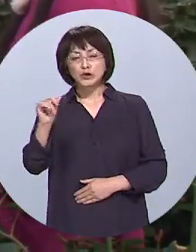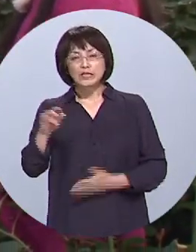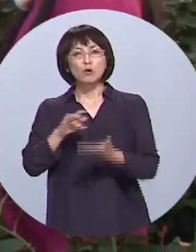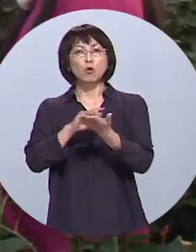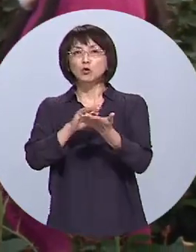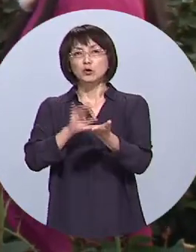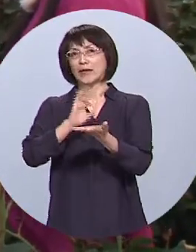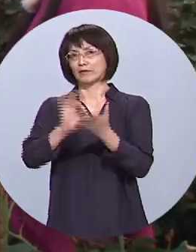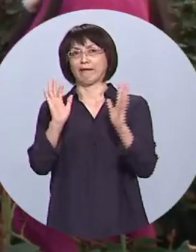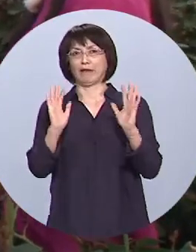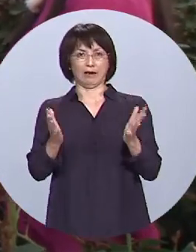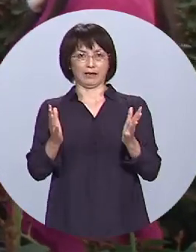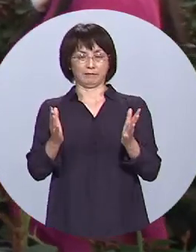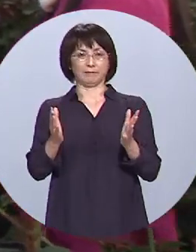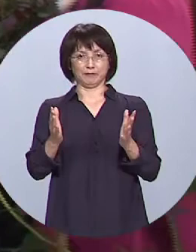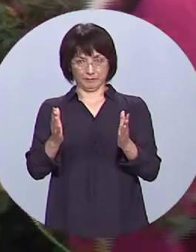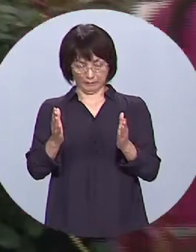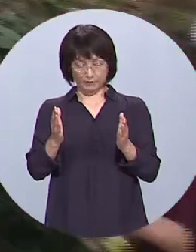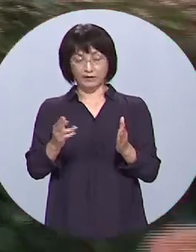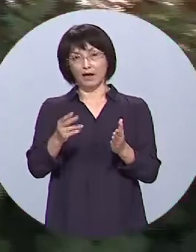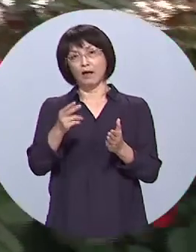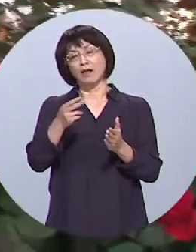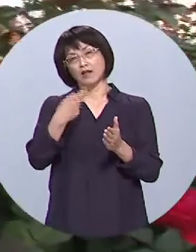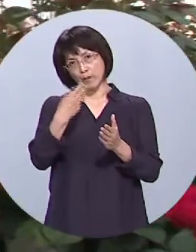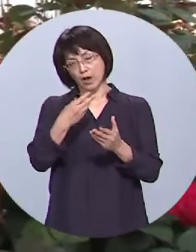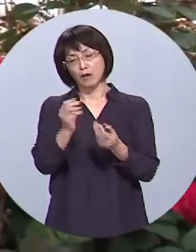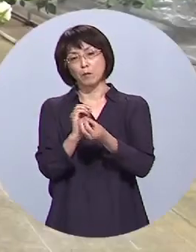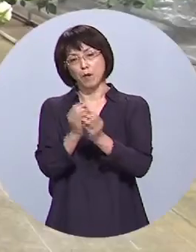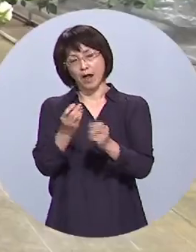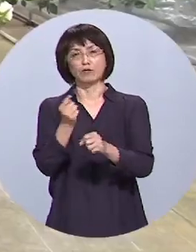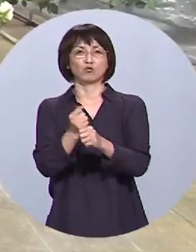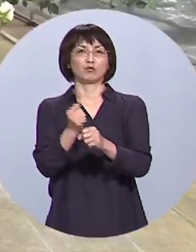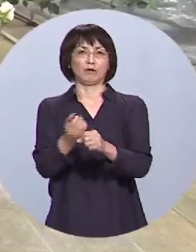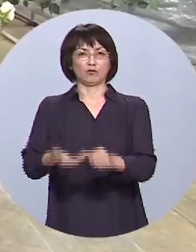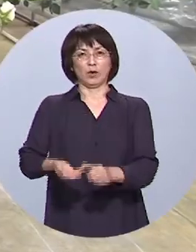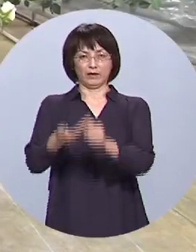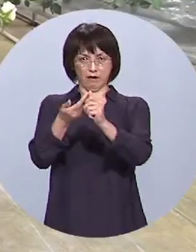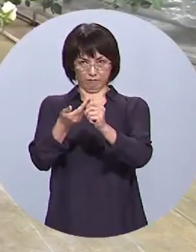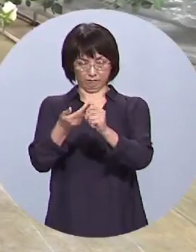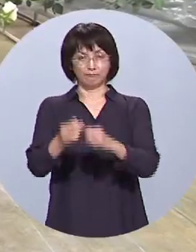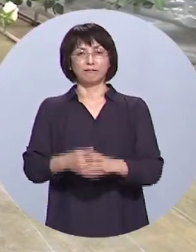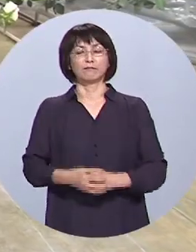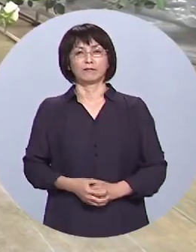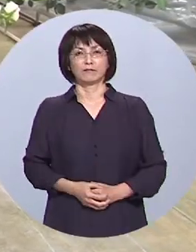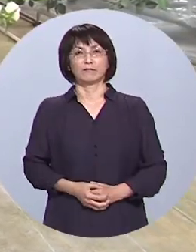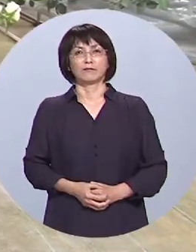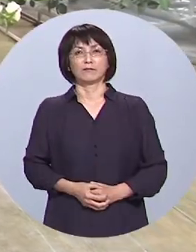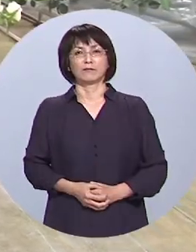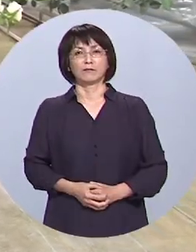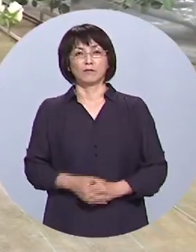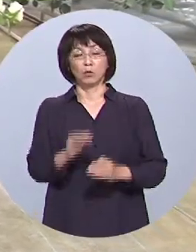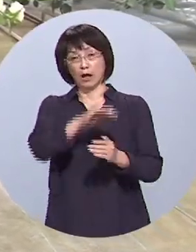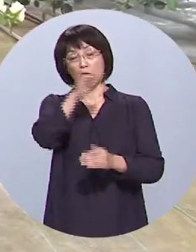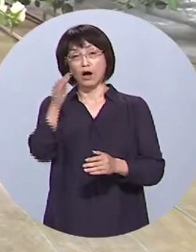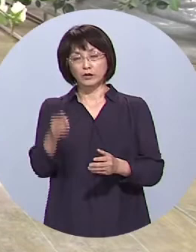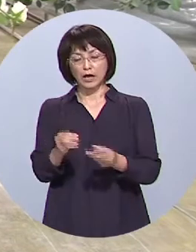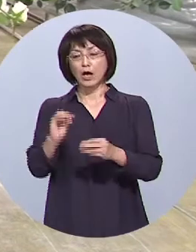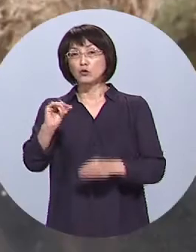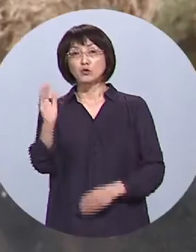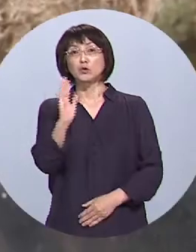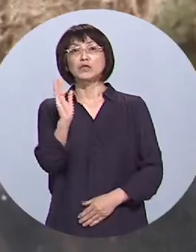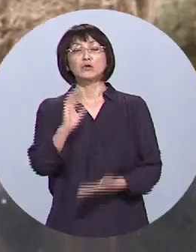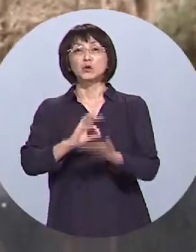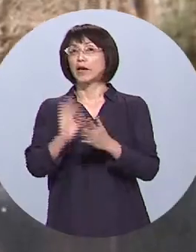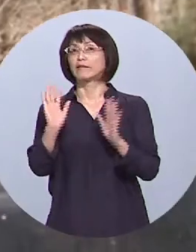用しないでこの食べられるバラを作っていることです。 田中さんのハウスでは土ではな